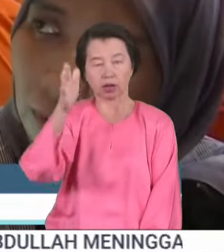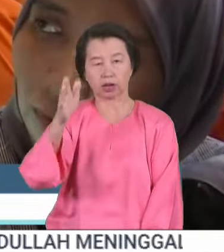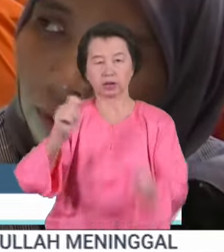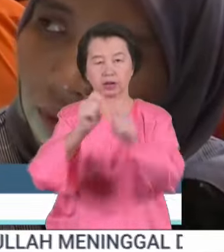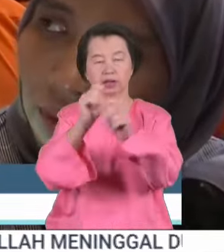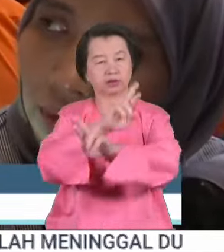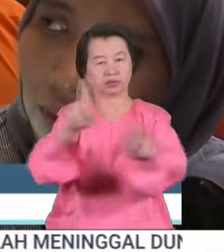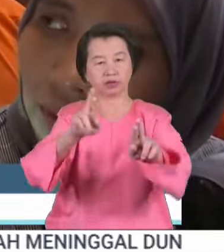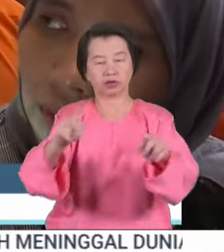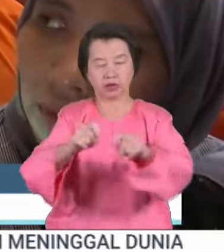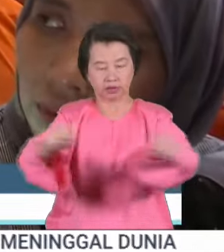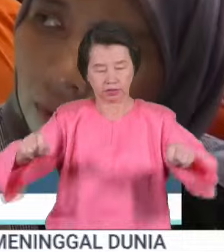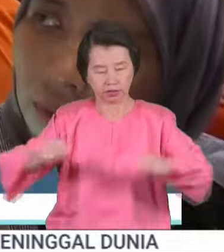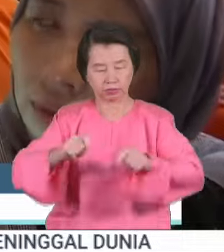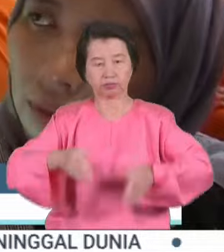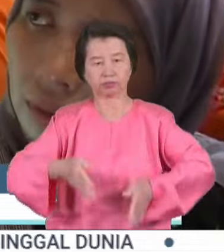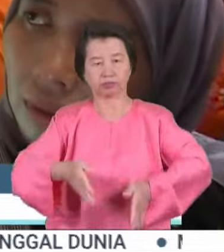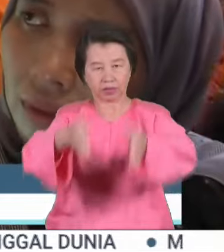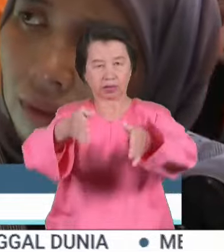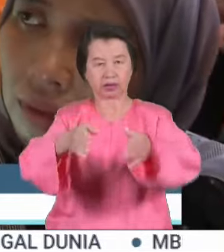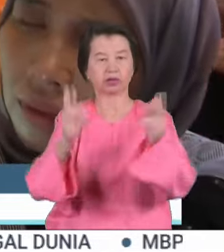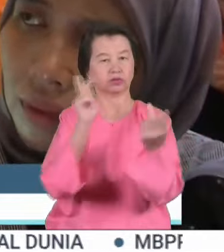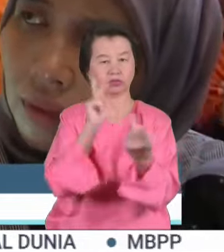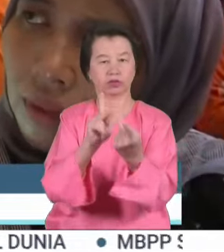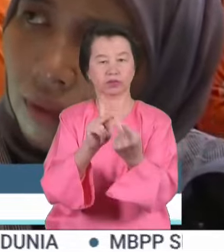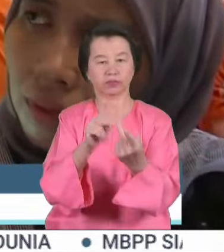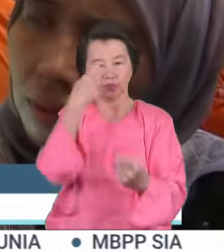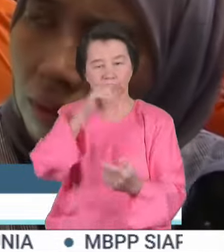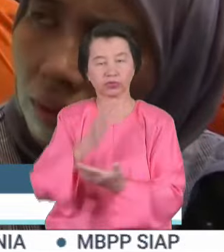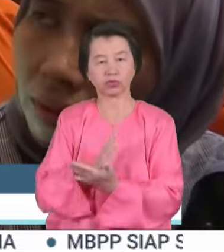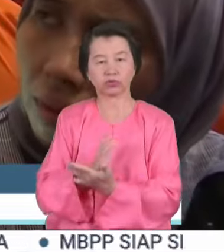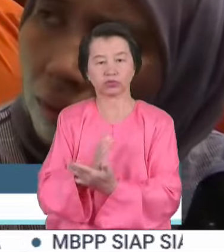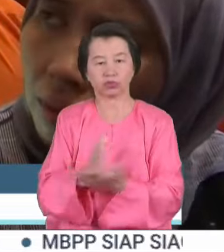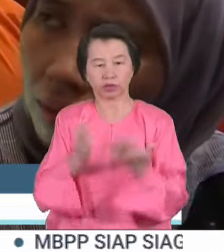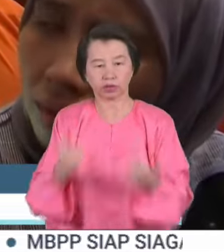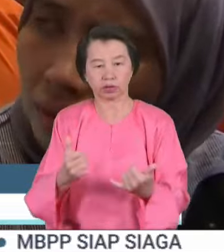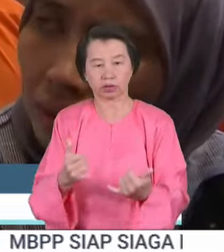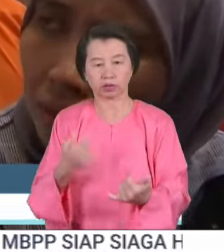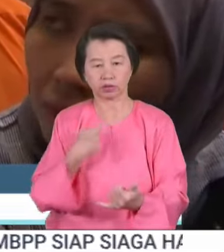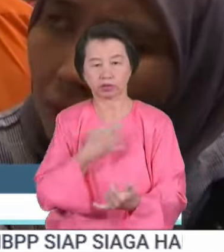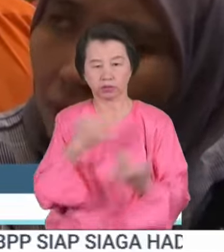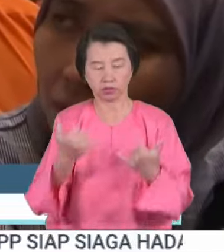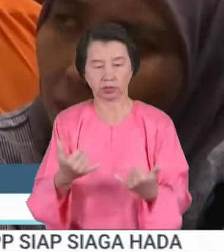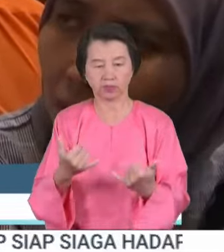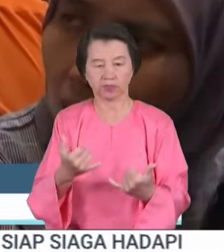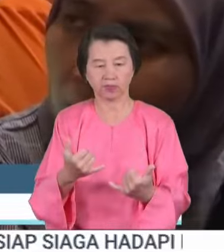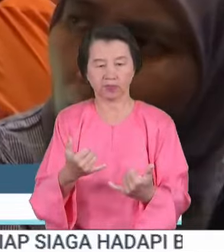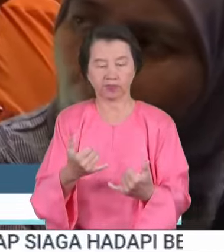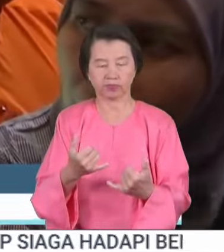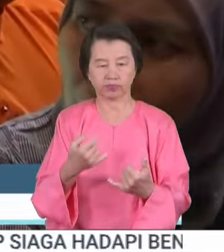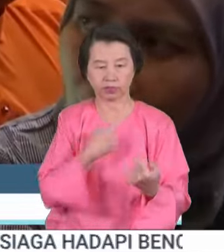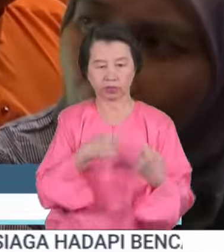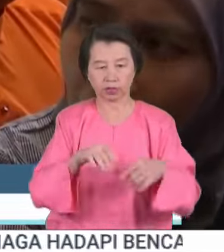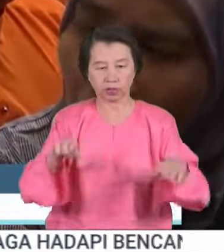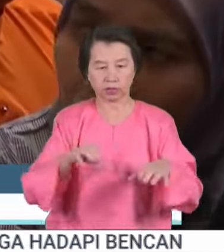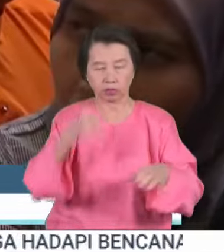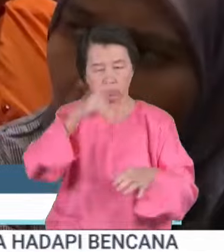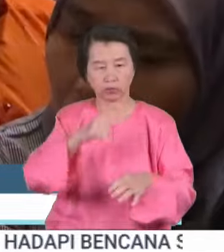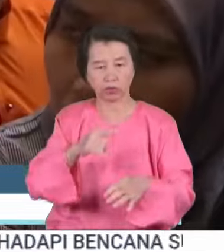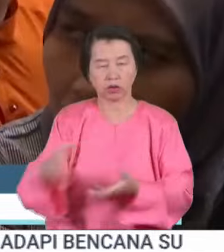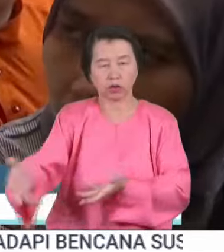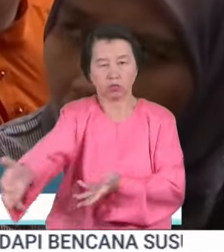tapak yang sesuai untuk dibina. Untuk sementara itu, tindakan jangka pendek, saya tahu ini soalan sambil dengan buat pembuangan sampah